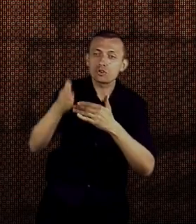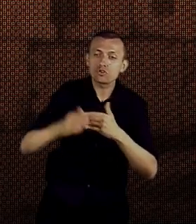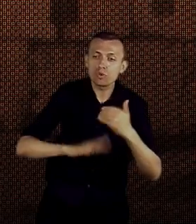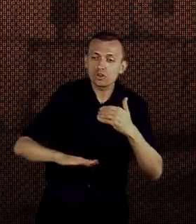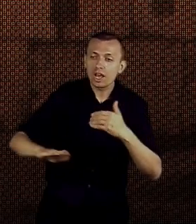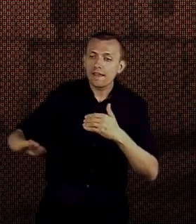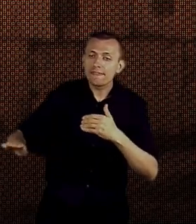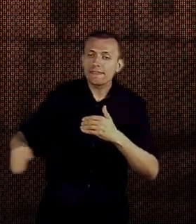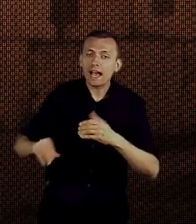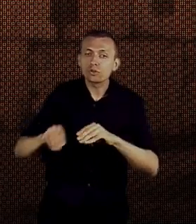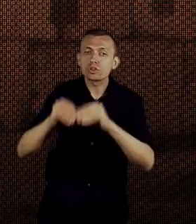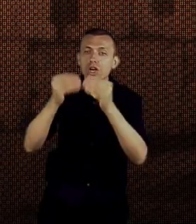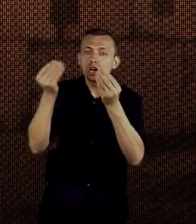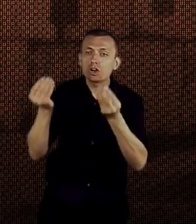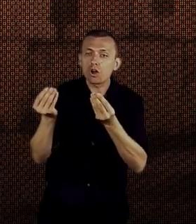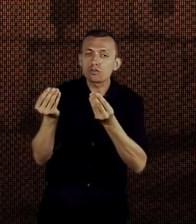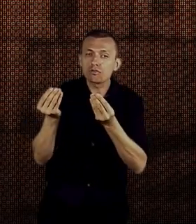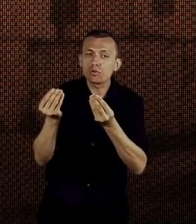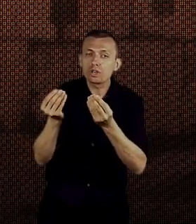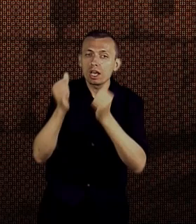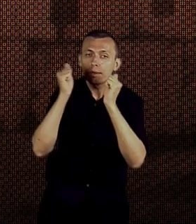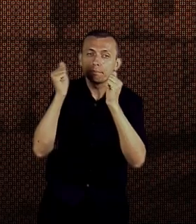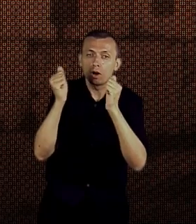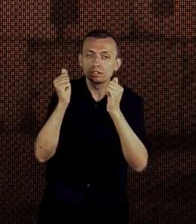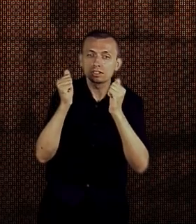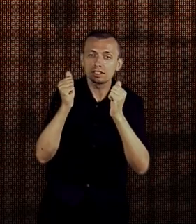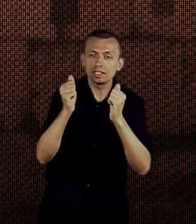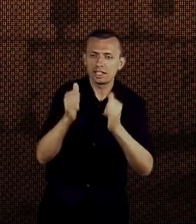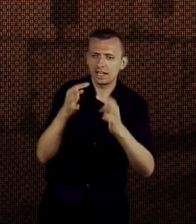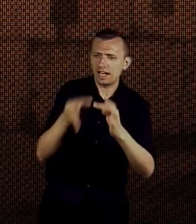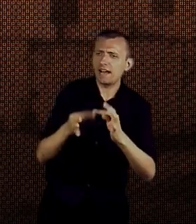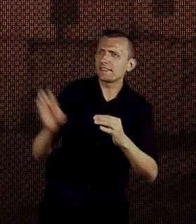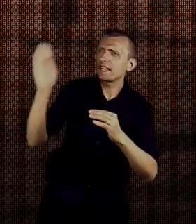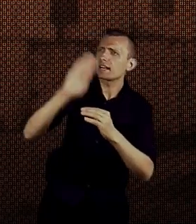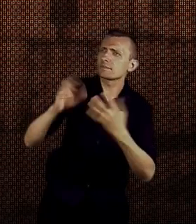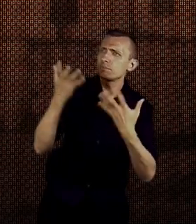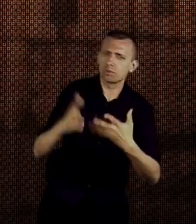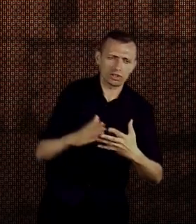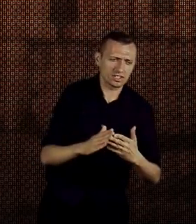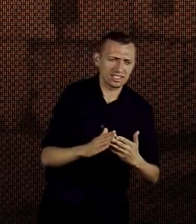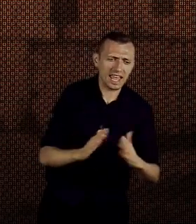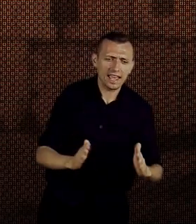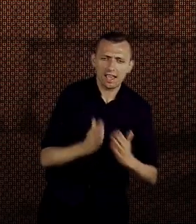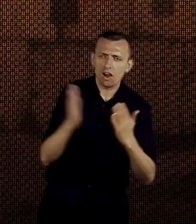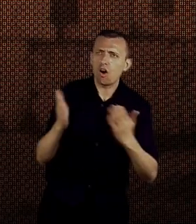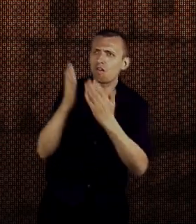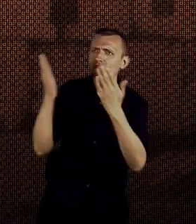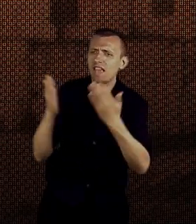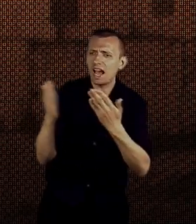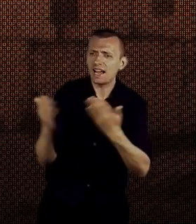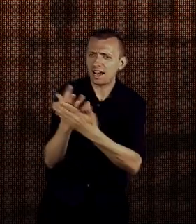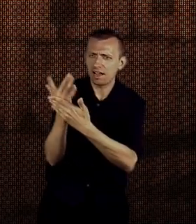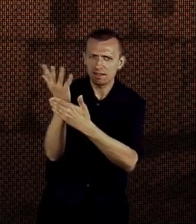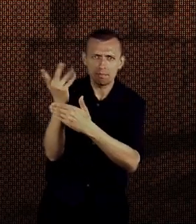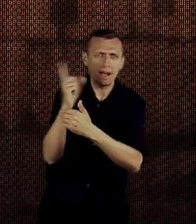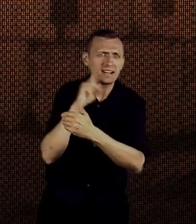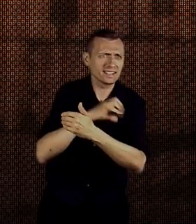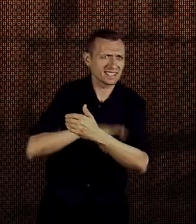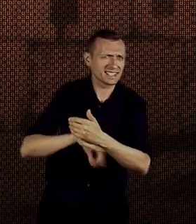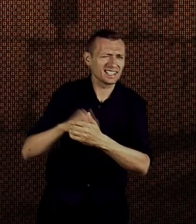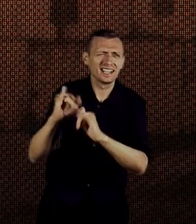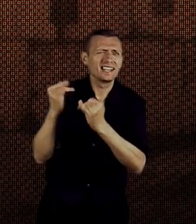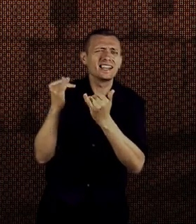nie zastanawia się nad jak. Wiara wierzy i pozostawia jak w rękach Pana